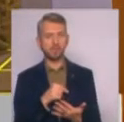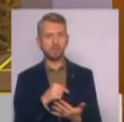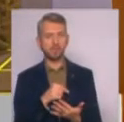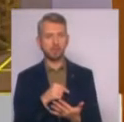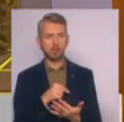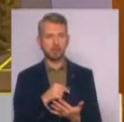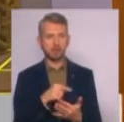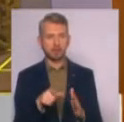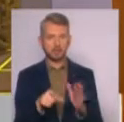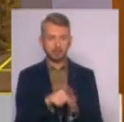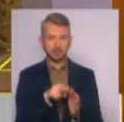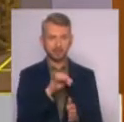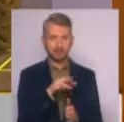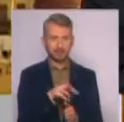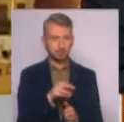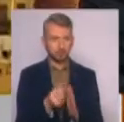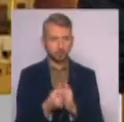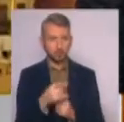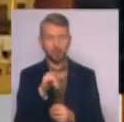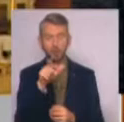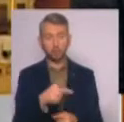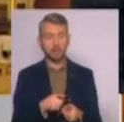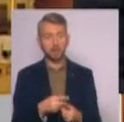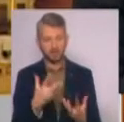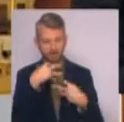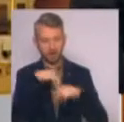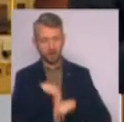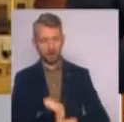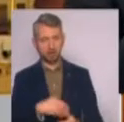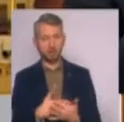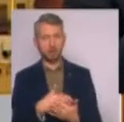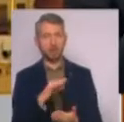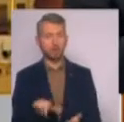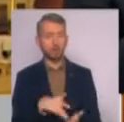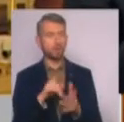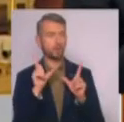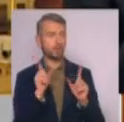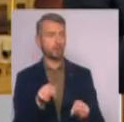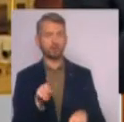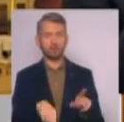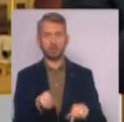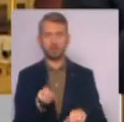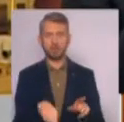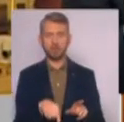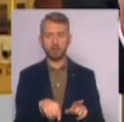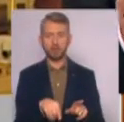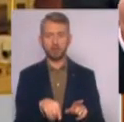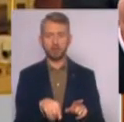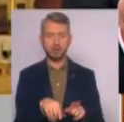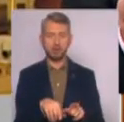тютюновим димом, утворюється, і людина це вдихає. Наприклад, по місту їдеш, іноді